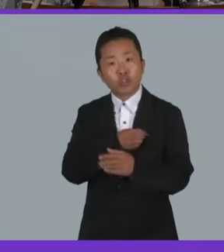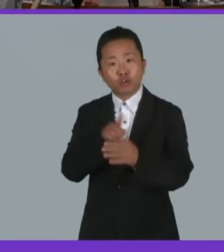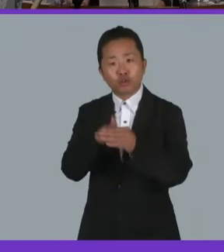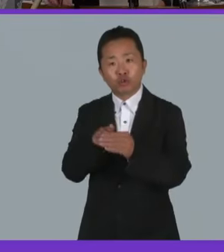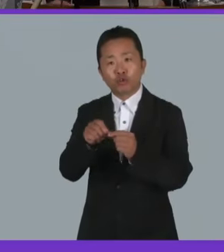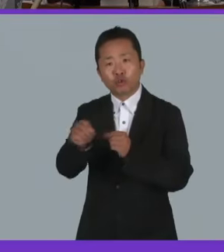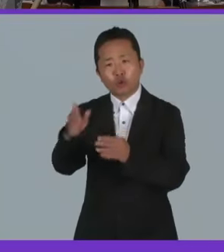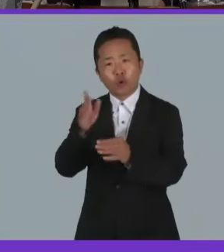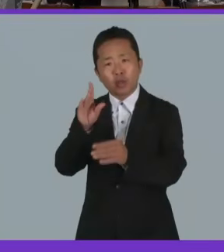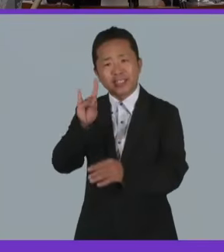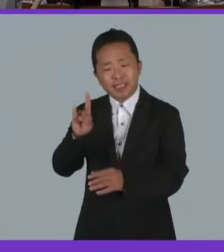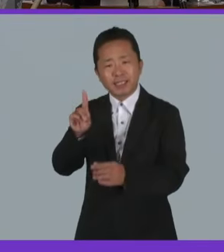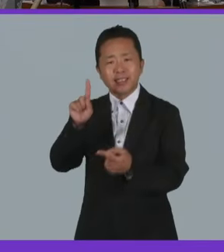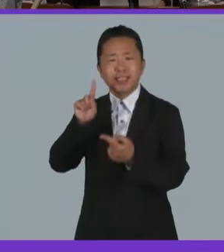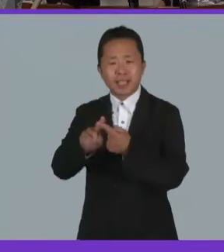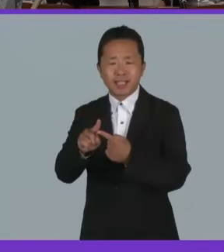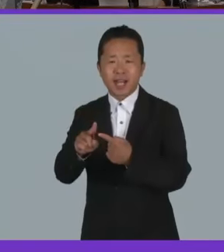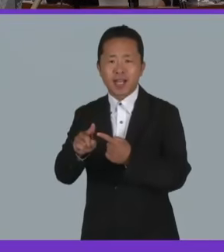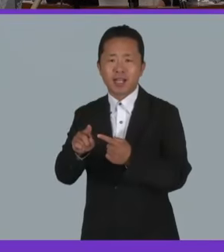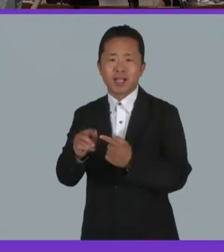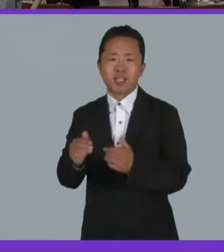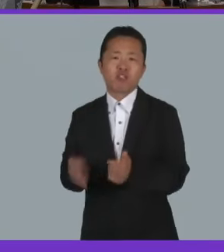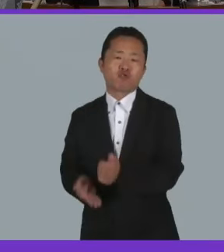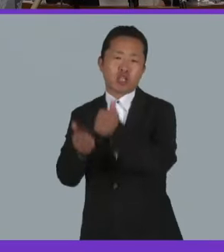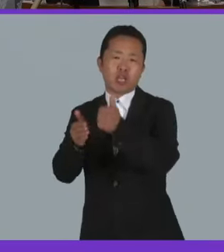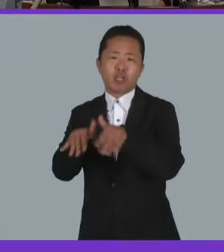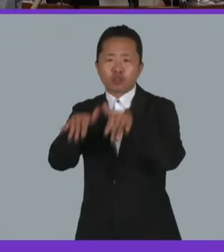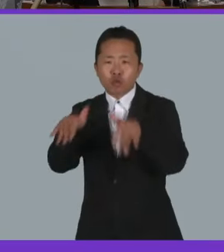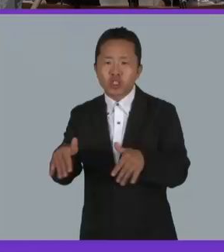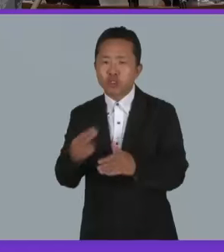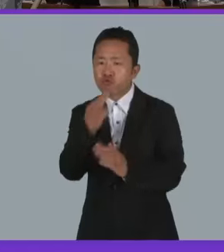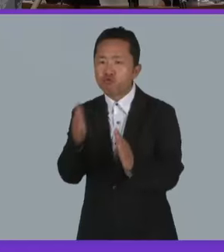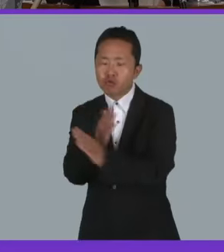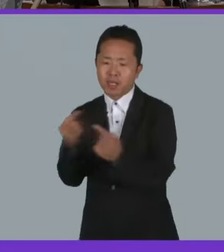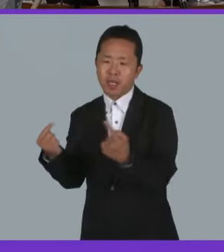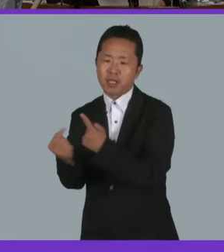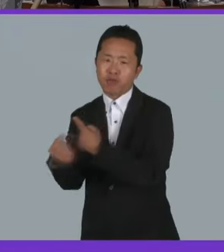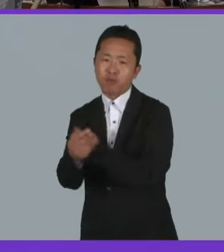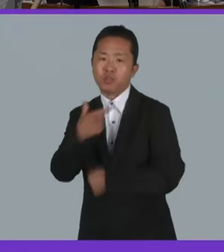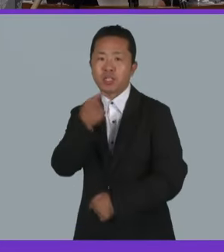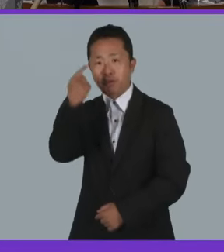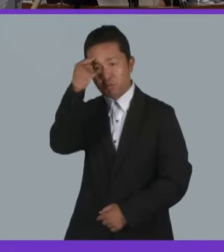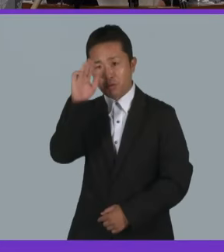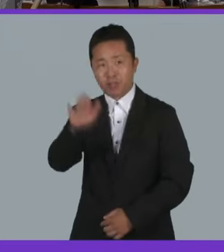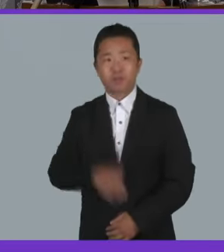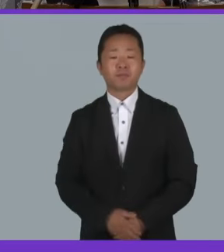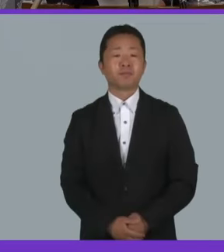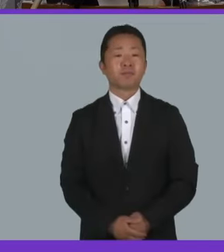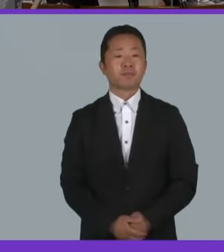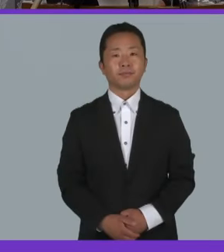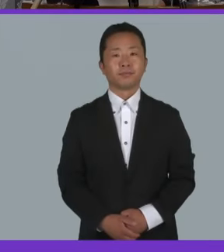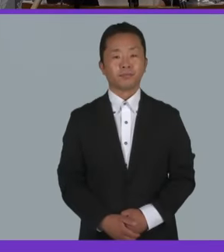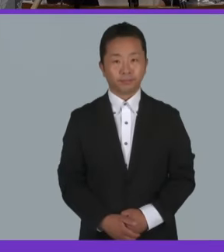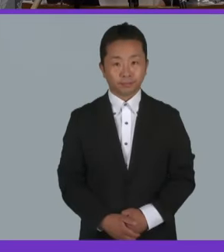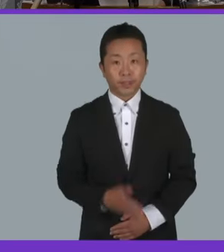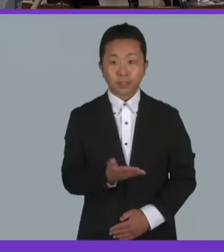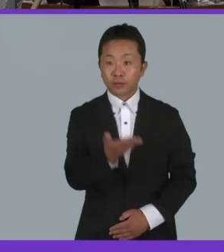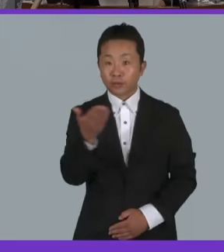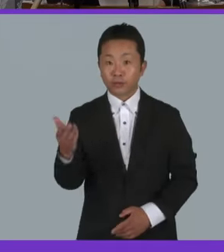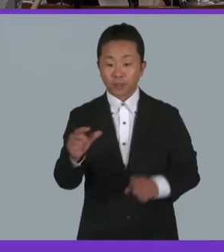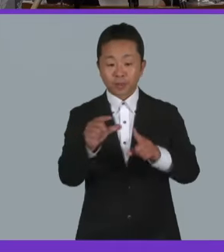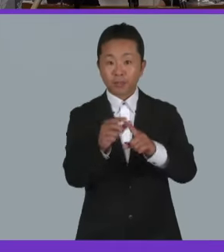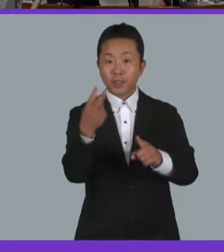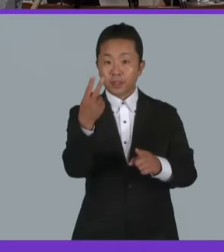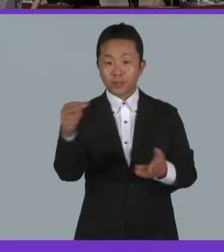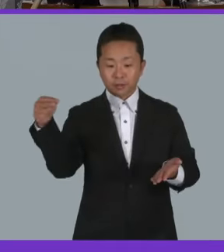育成や組織風土の改革にもつなげてまいりたいと考えております。続いて2ページ目をご覧ください